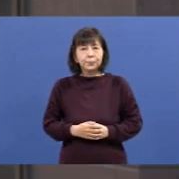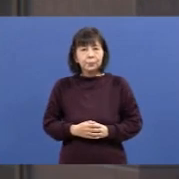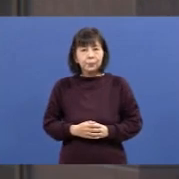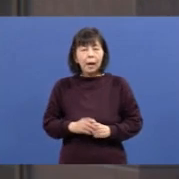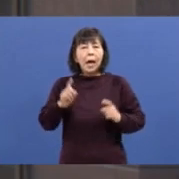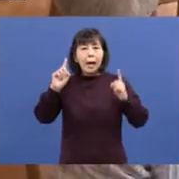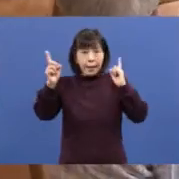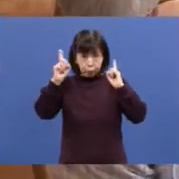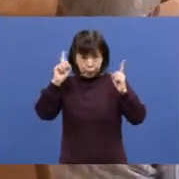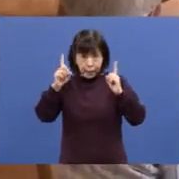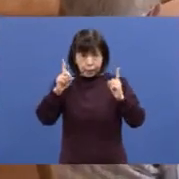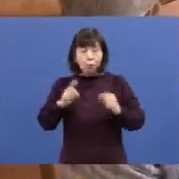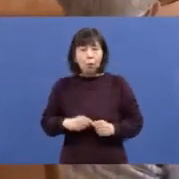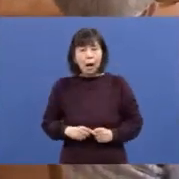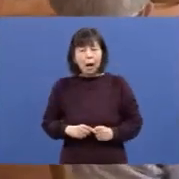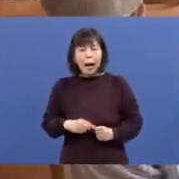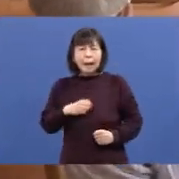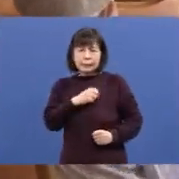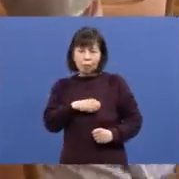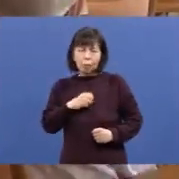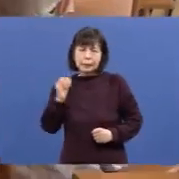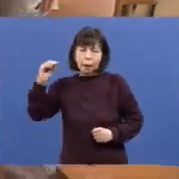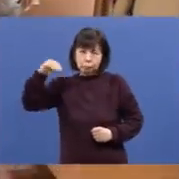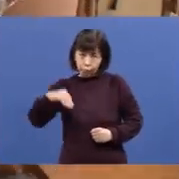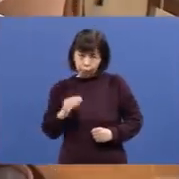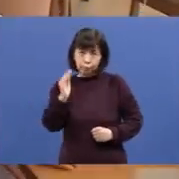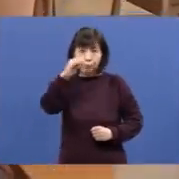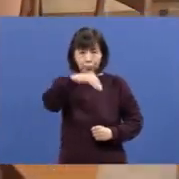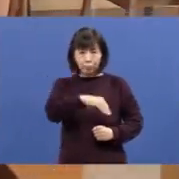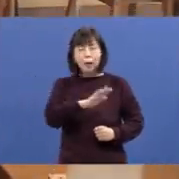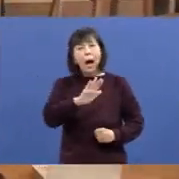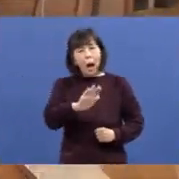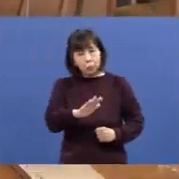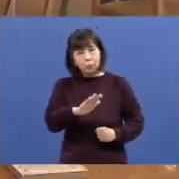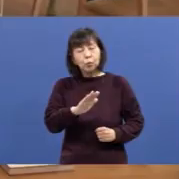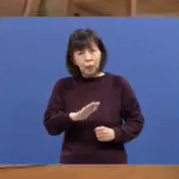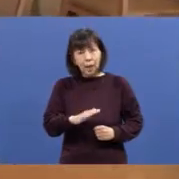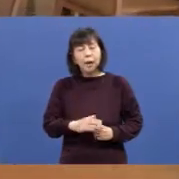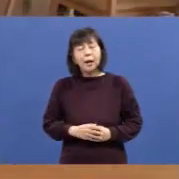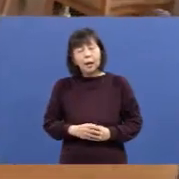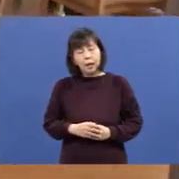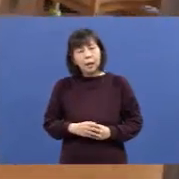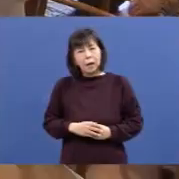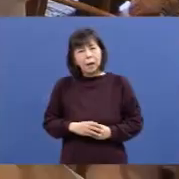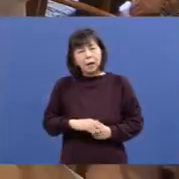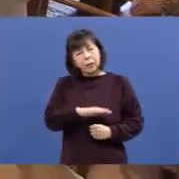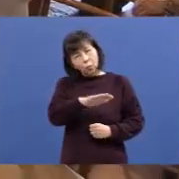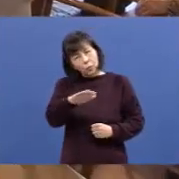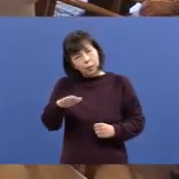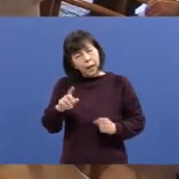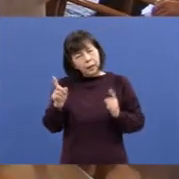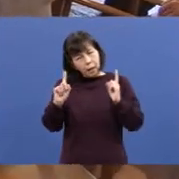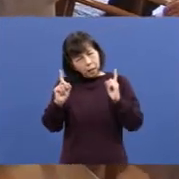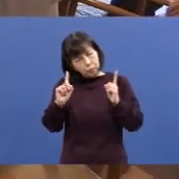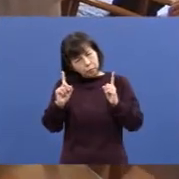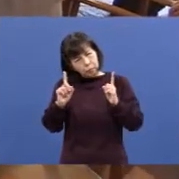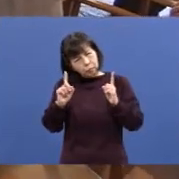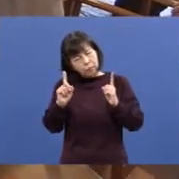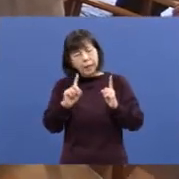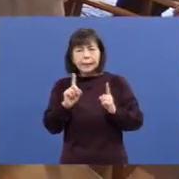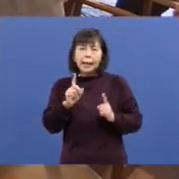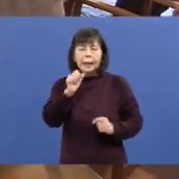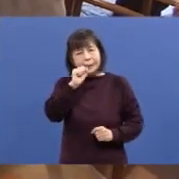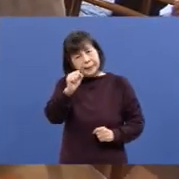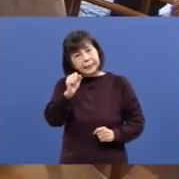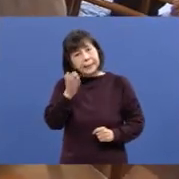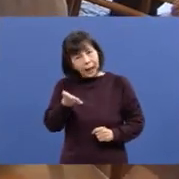クレーションもやっぱり気持ちの上がり下がりが結構激しかったりするので、どういうゲームをしたら喜んでくれ